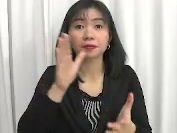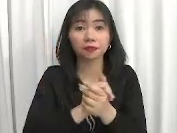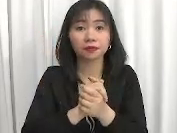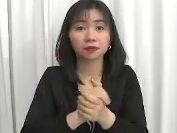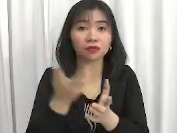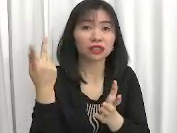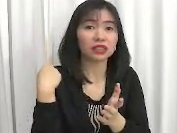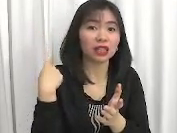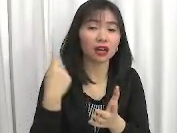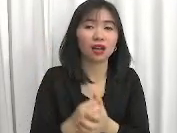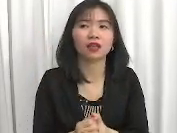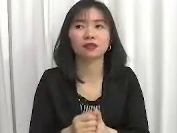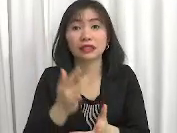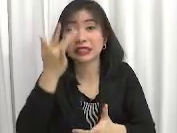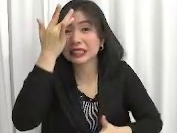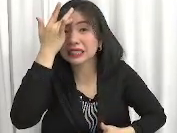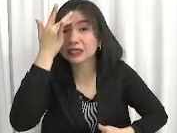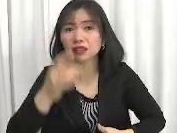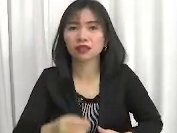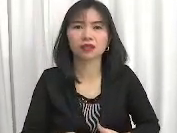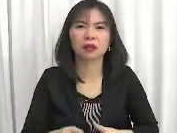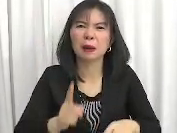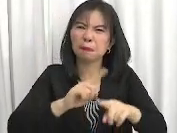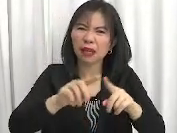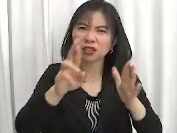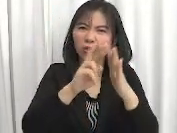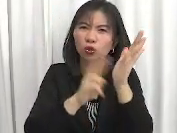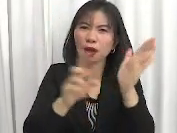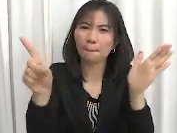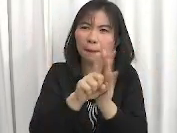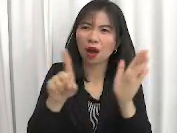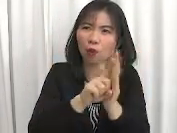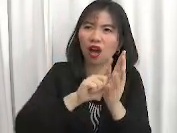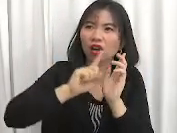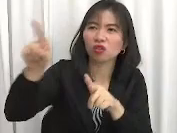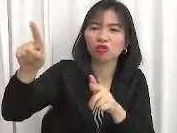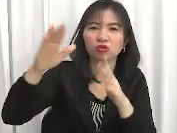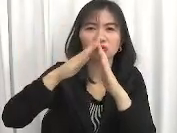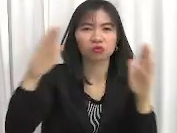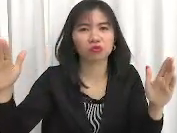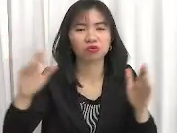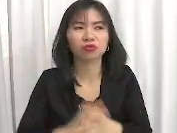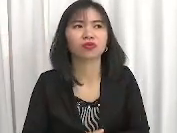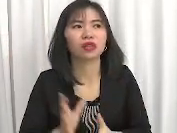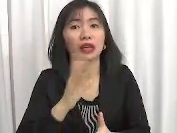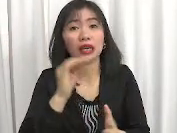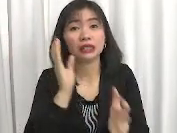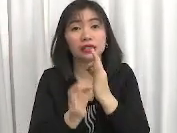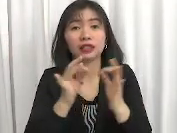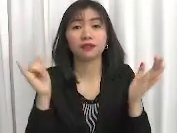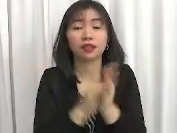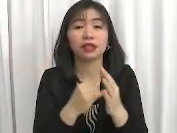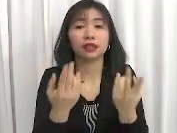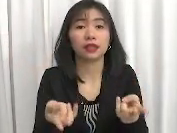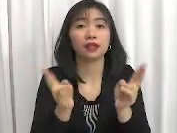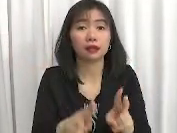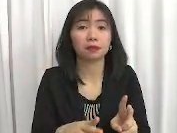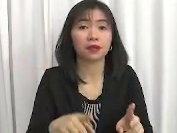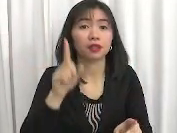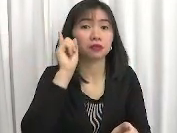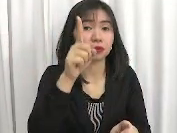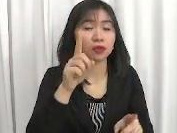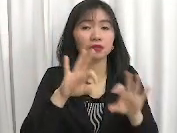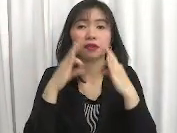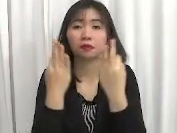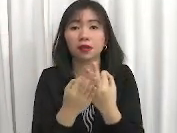yan. Actually, Brother Noel, kung nangyayari yan sa kusundaluhan, yung mahiwalay kasi na destino